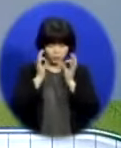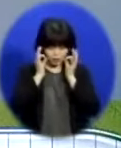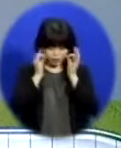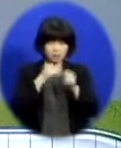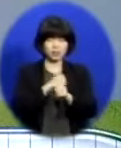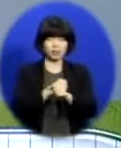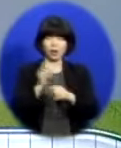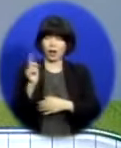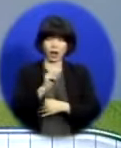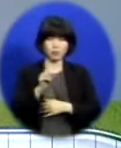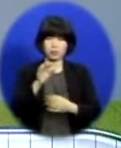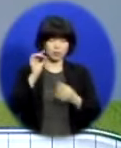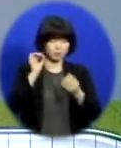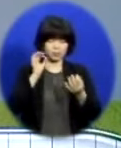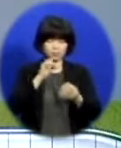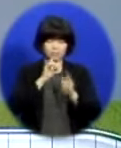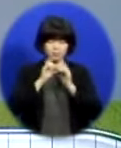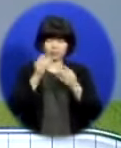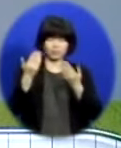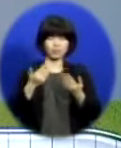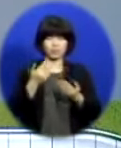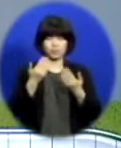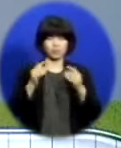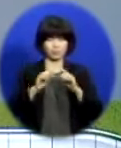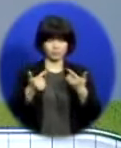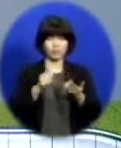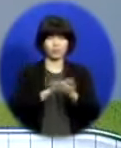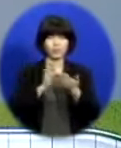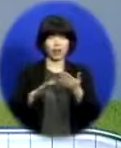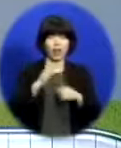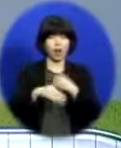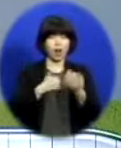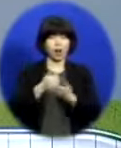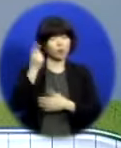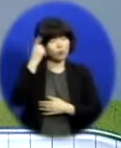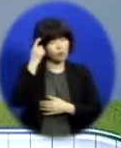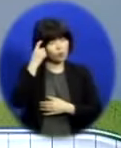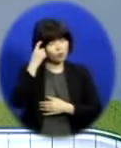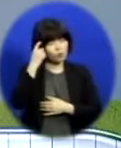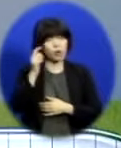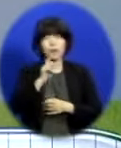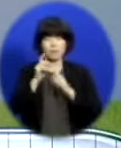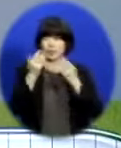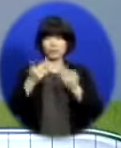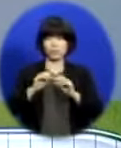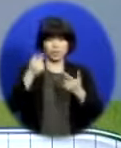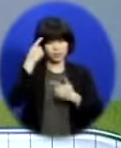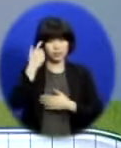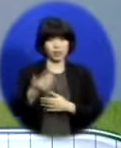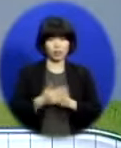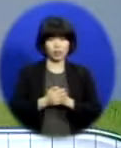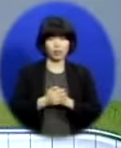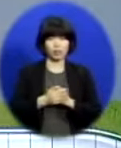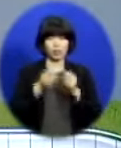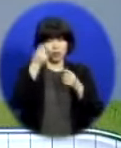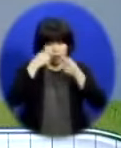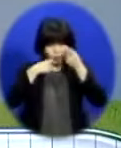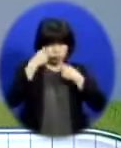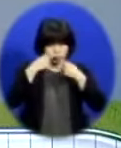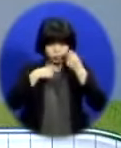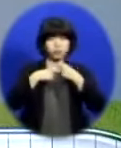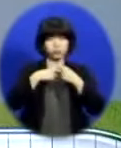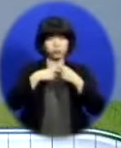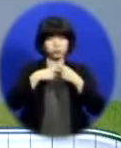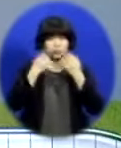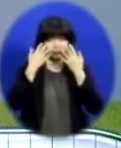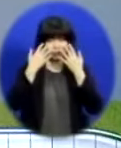말씀이 없으십니다 하나님께서 왜 그렇게 하실까요 그러면서 우 우시는 거예요